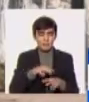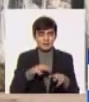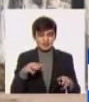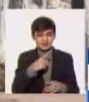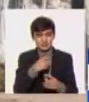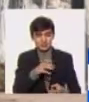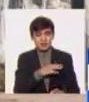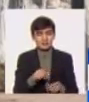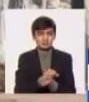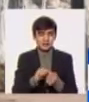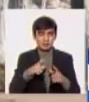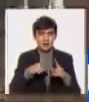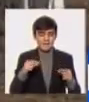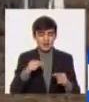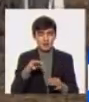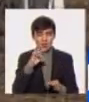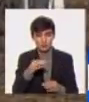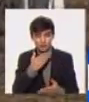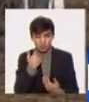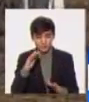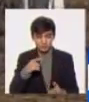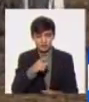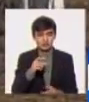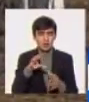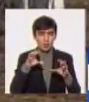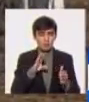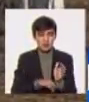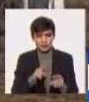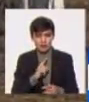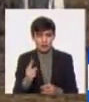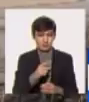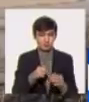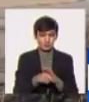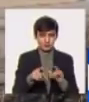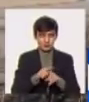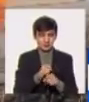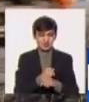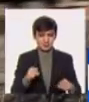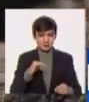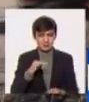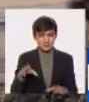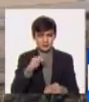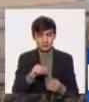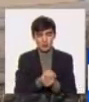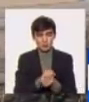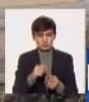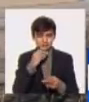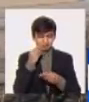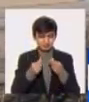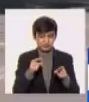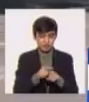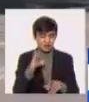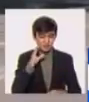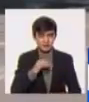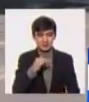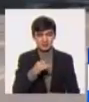места работы нельзя идти обходным путем и получать ее незаконными способами. Это будет расцениваться как фальсификация документов и